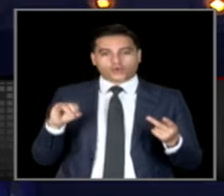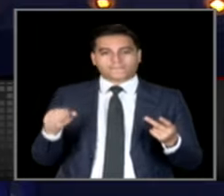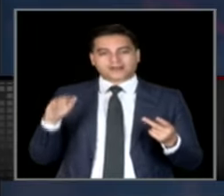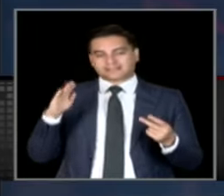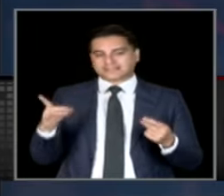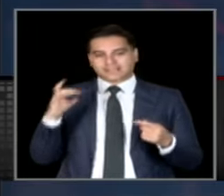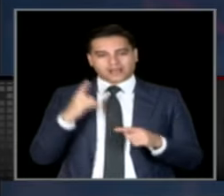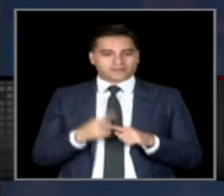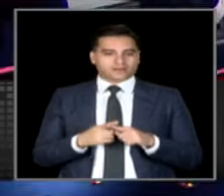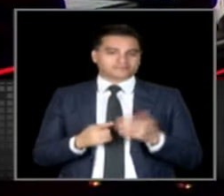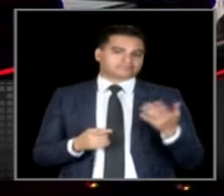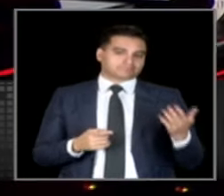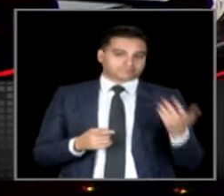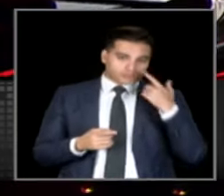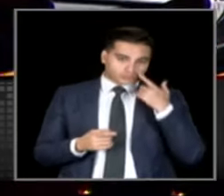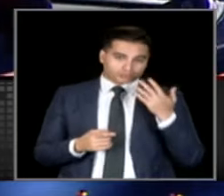إجابة خاطئة.